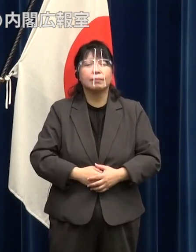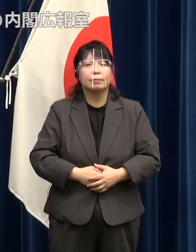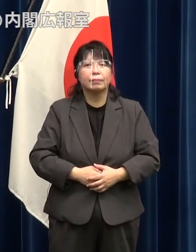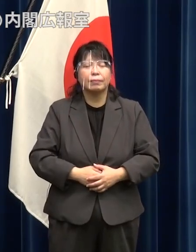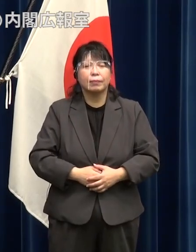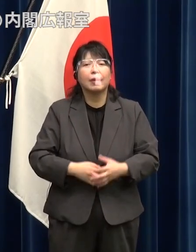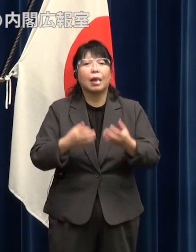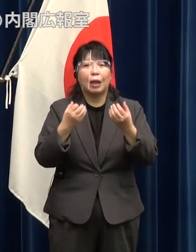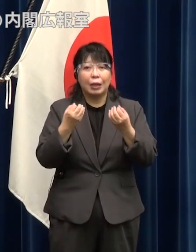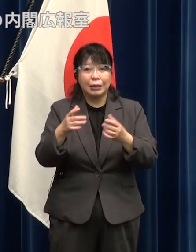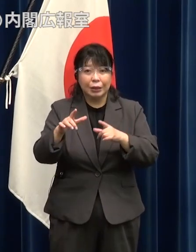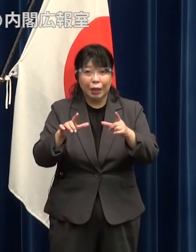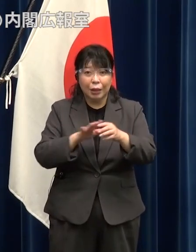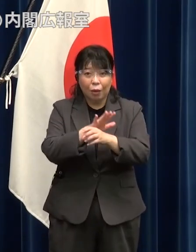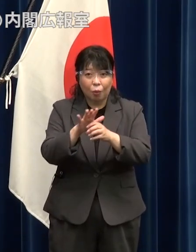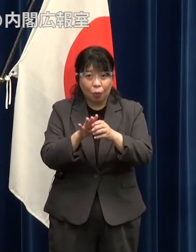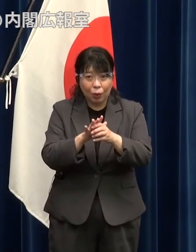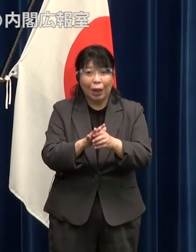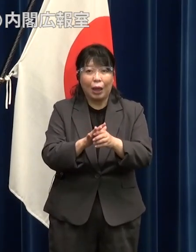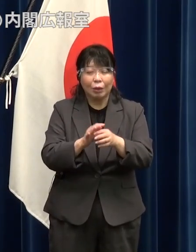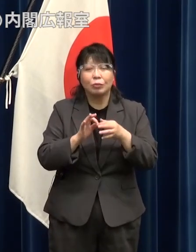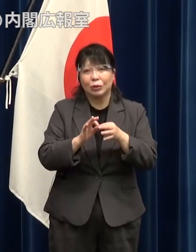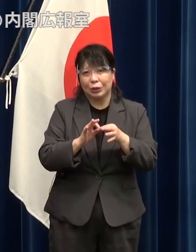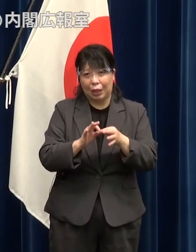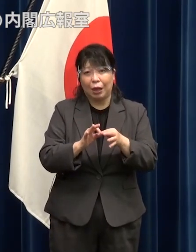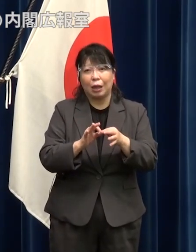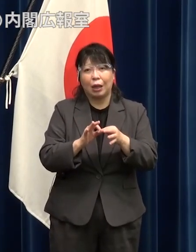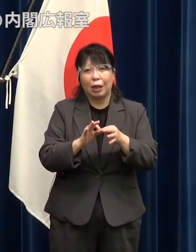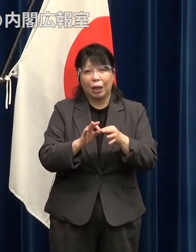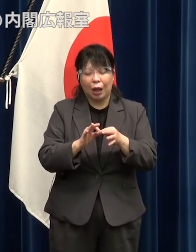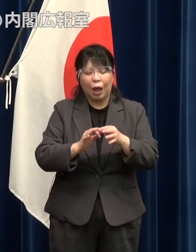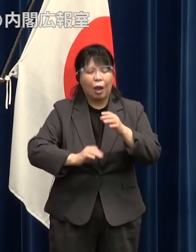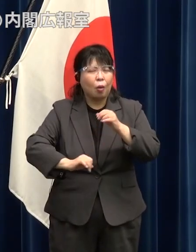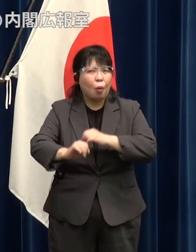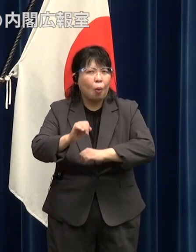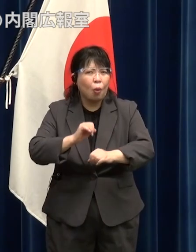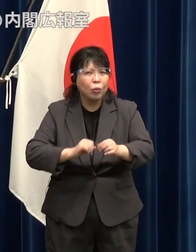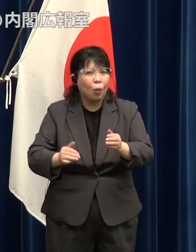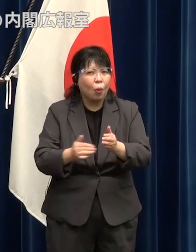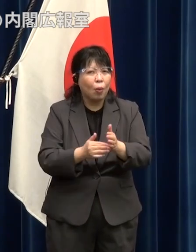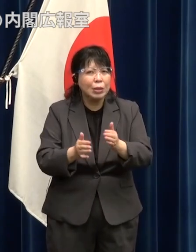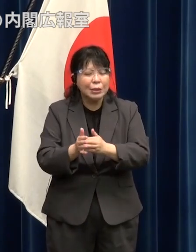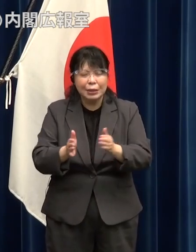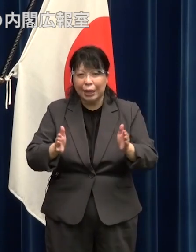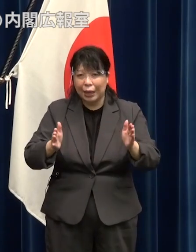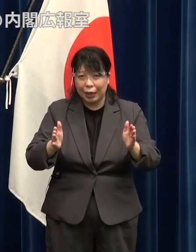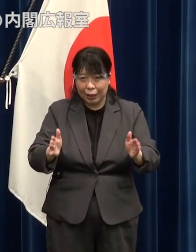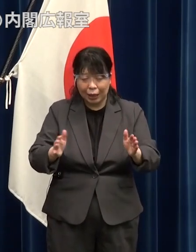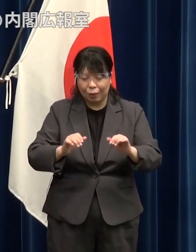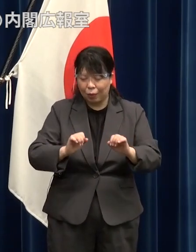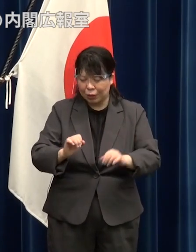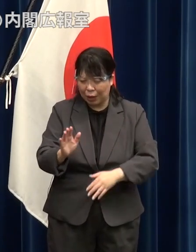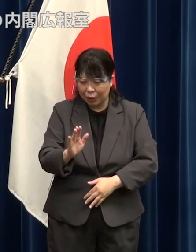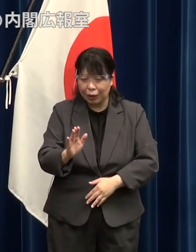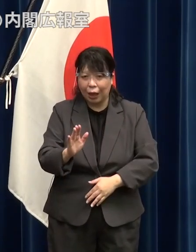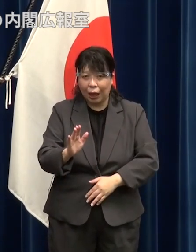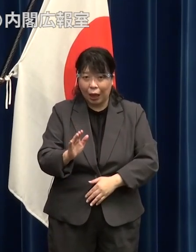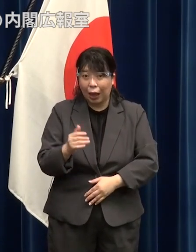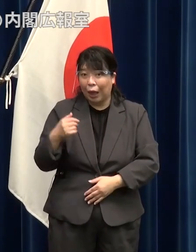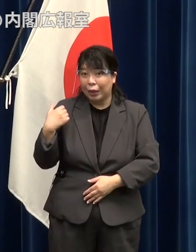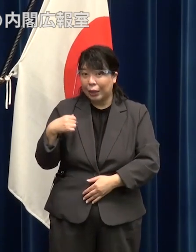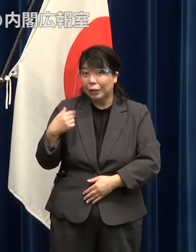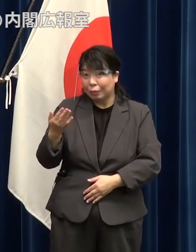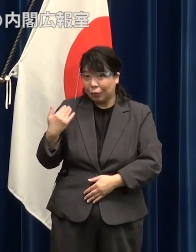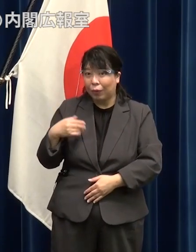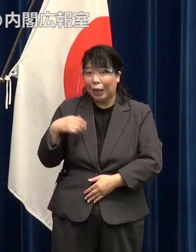新型コロナについては、行動制限を行うことなく夏の第7波を